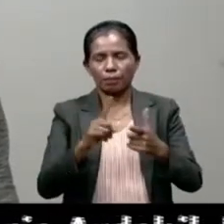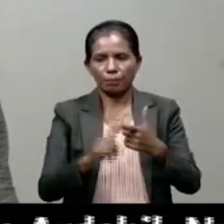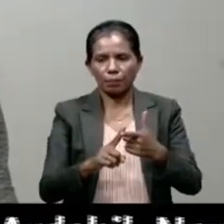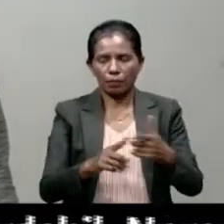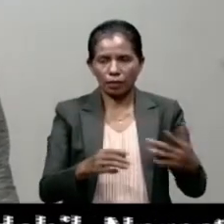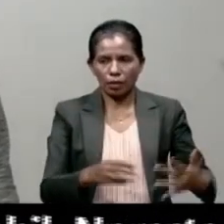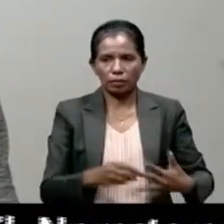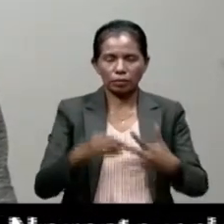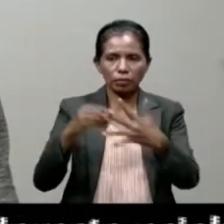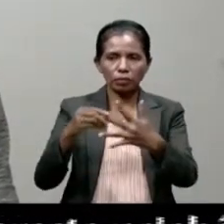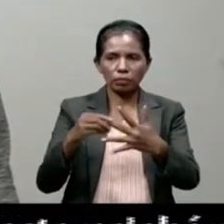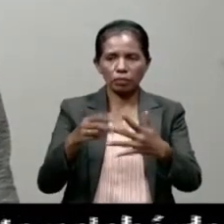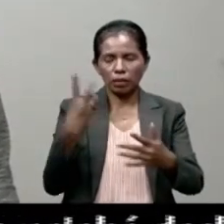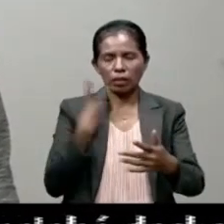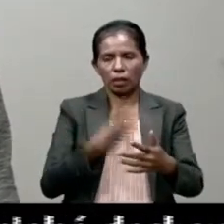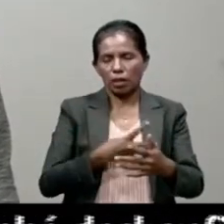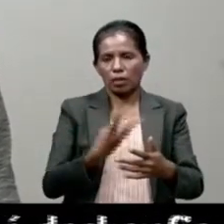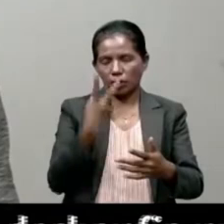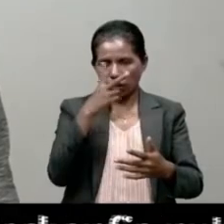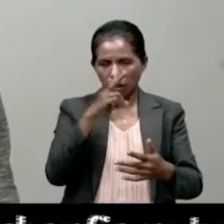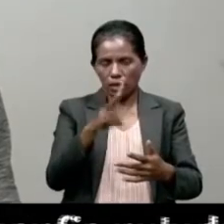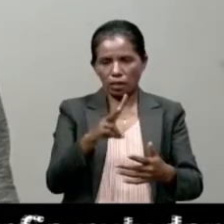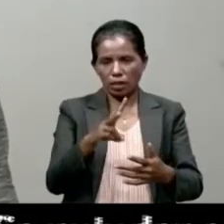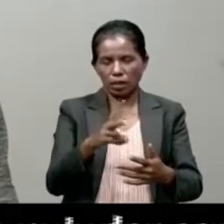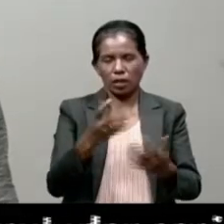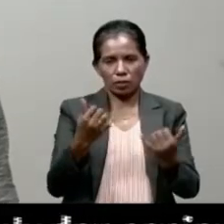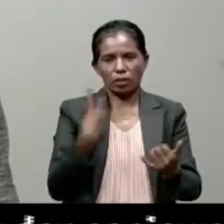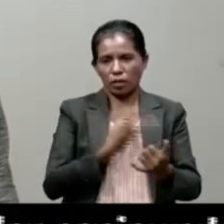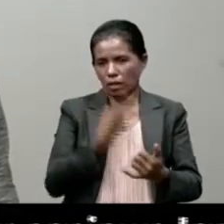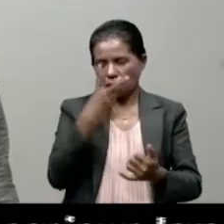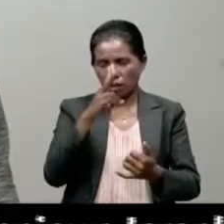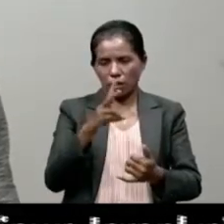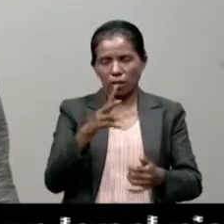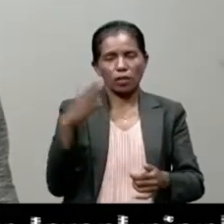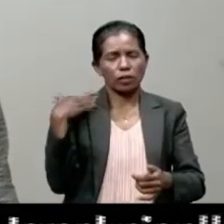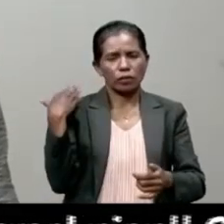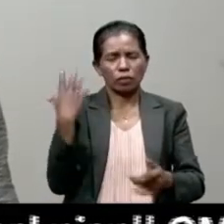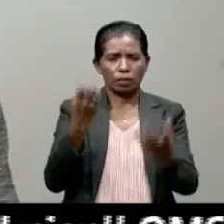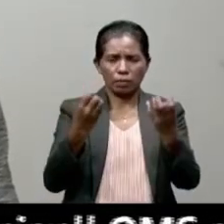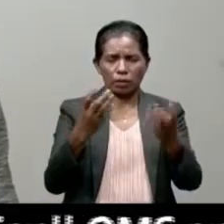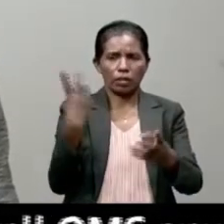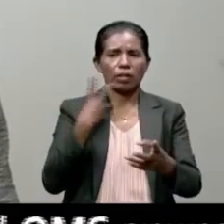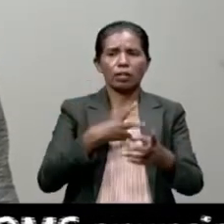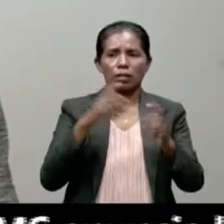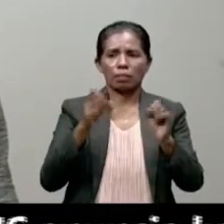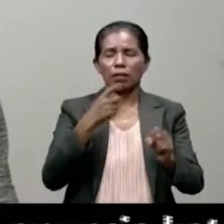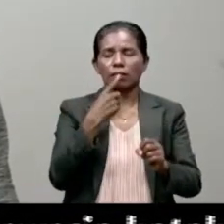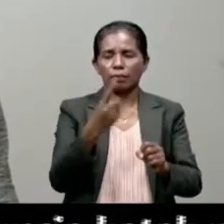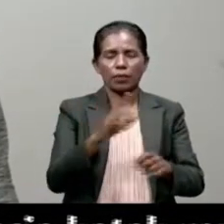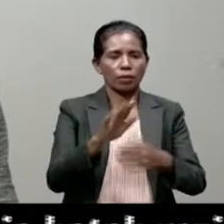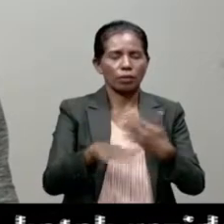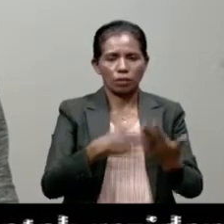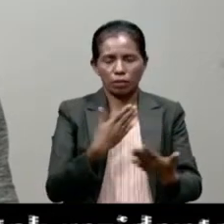lulu baiha agora ida ita hare kata quase ita nas juventude sirne ita beletehan